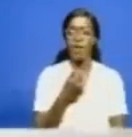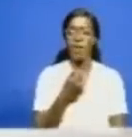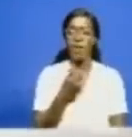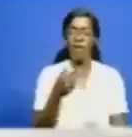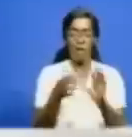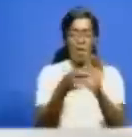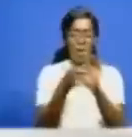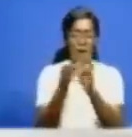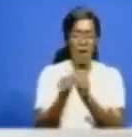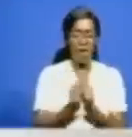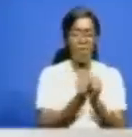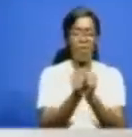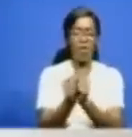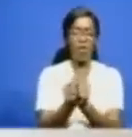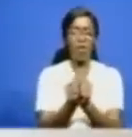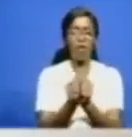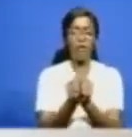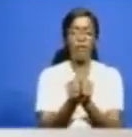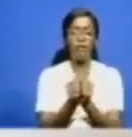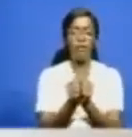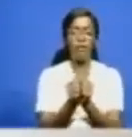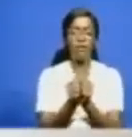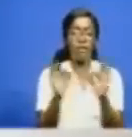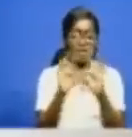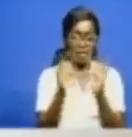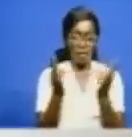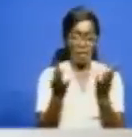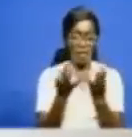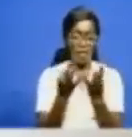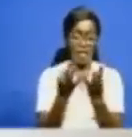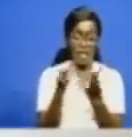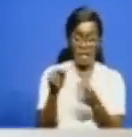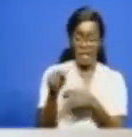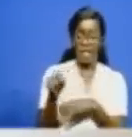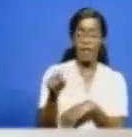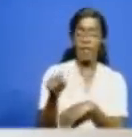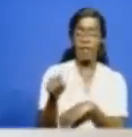kuungana pamoja na familia ya mzee Nyachae